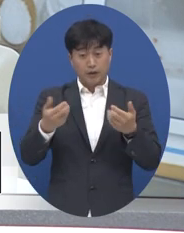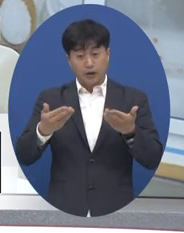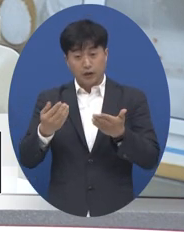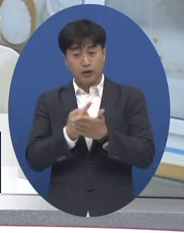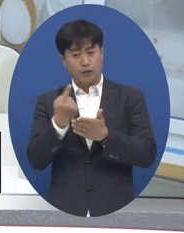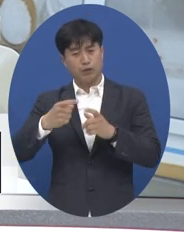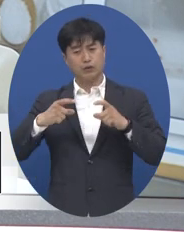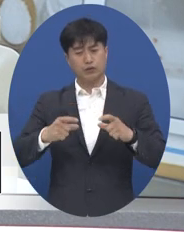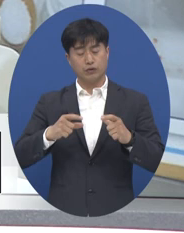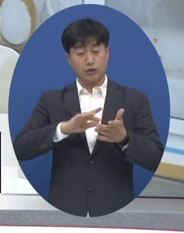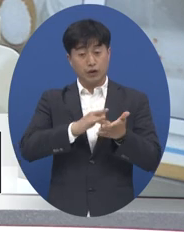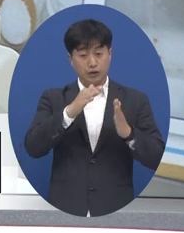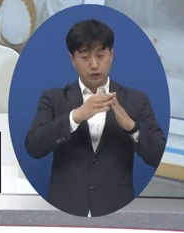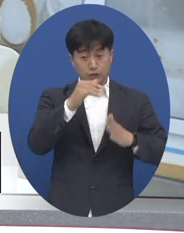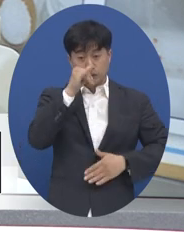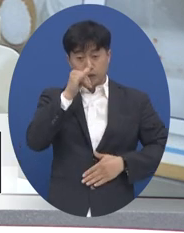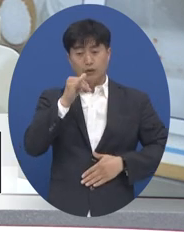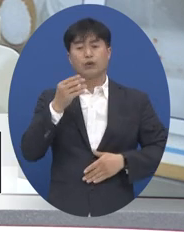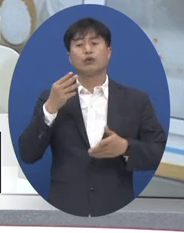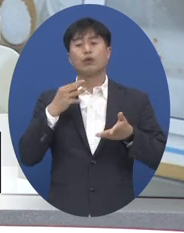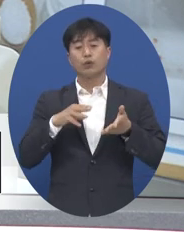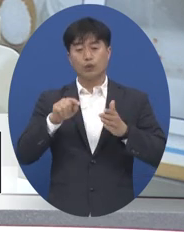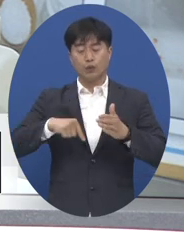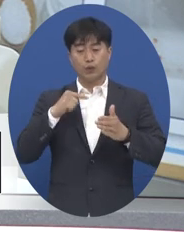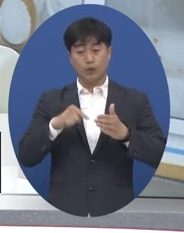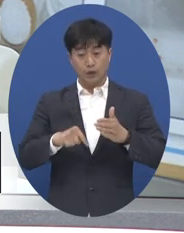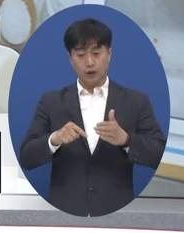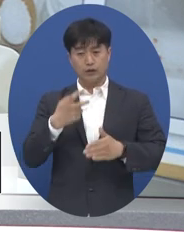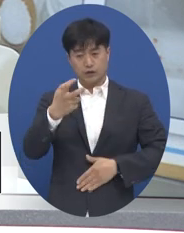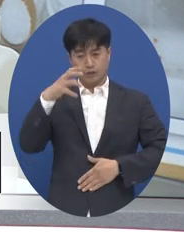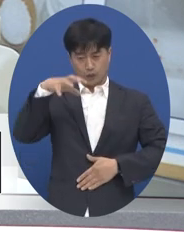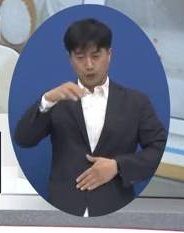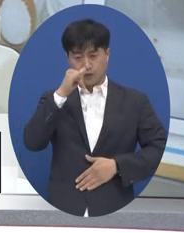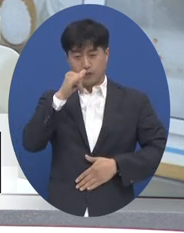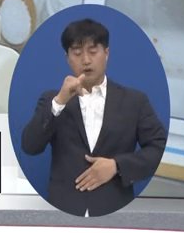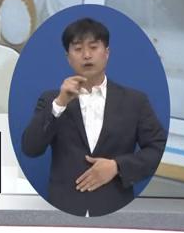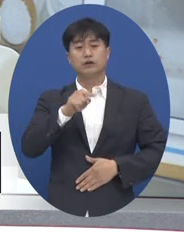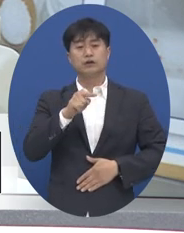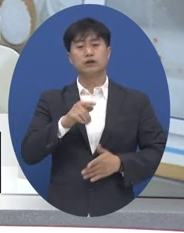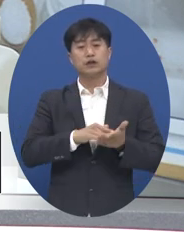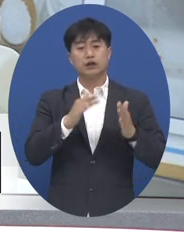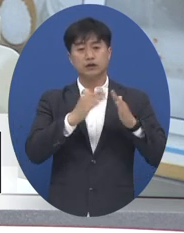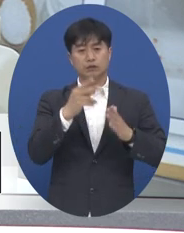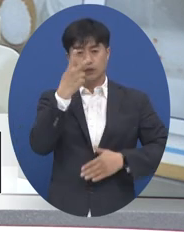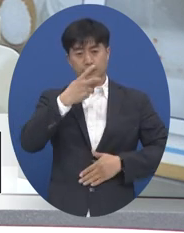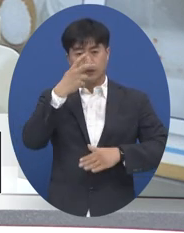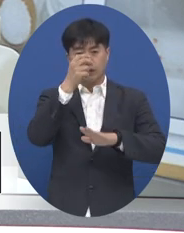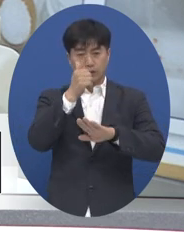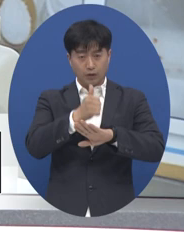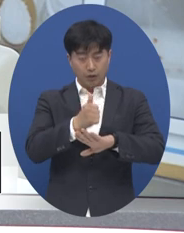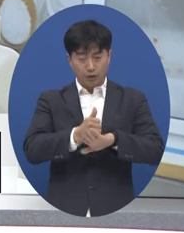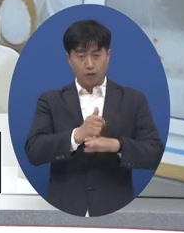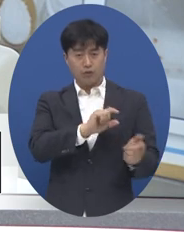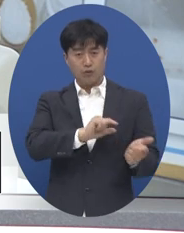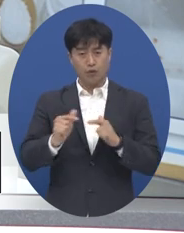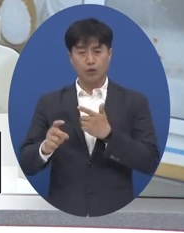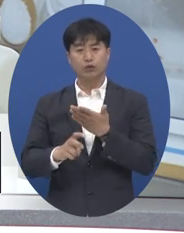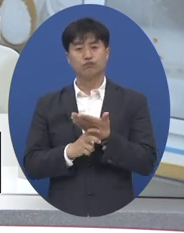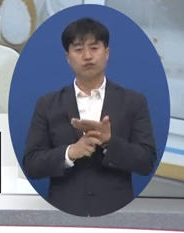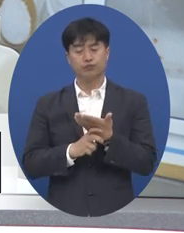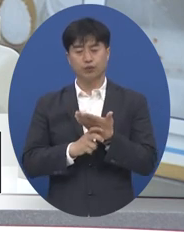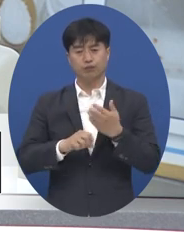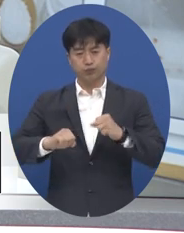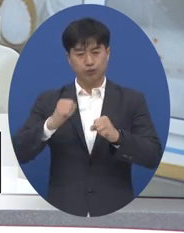약국이란 곳이 있습니다. 경기도에는 현재 70여 개소가 있는데요. 이런 약국을 점검해 봤더니 갖가지